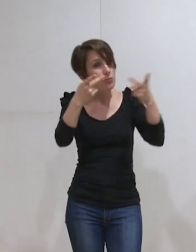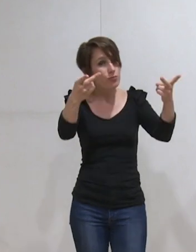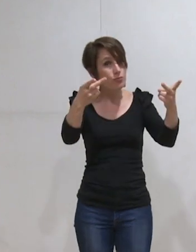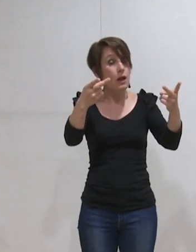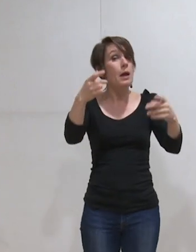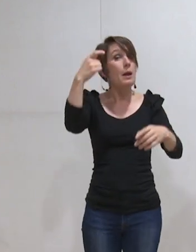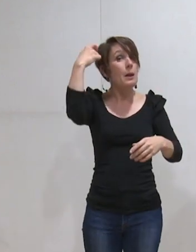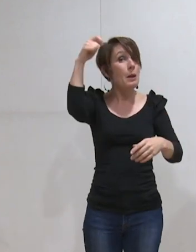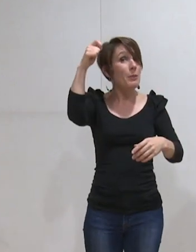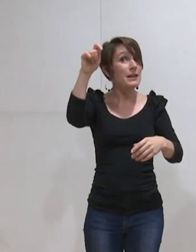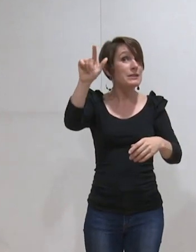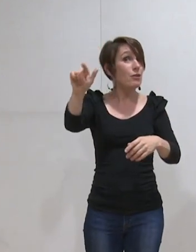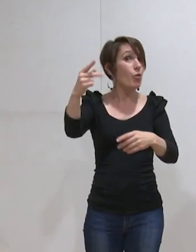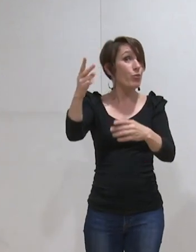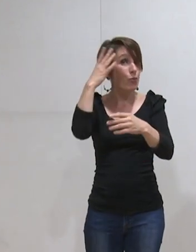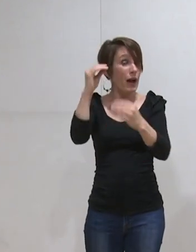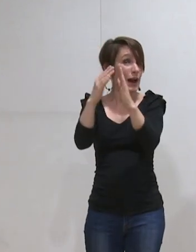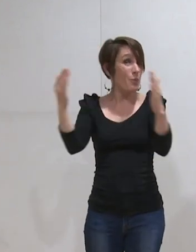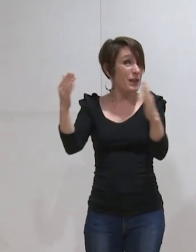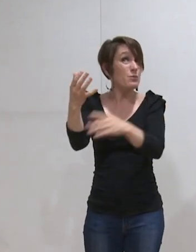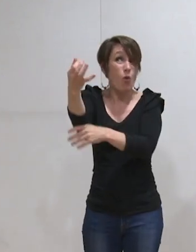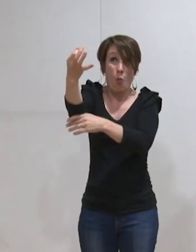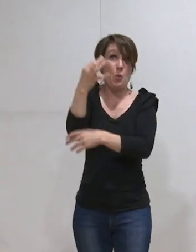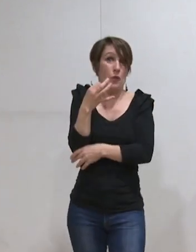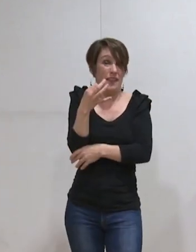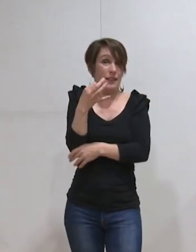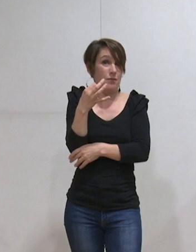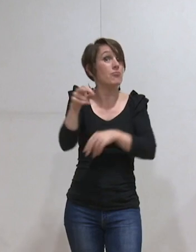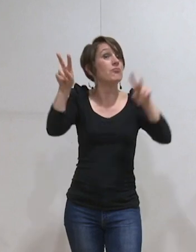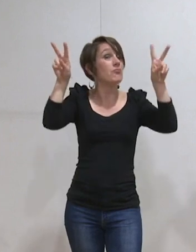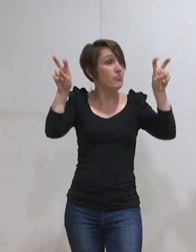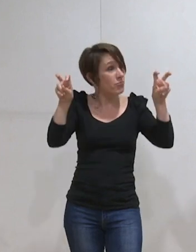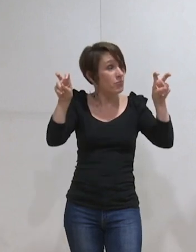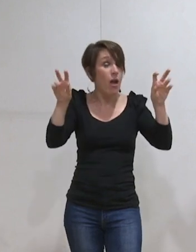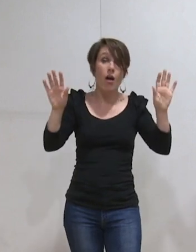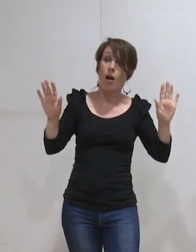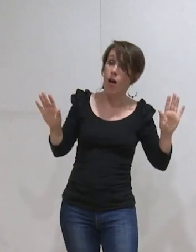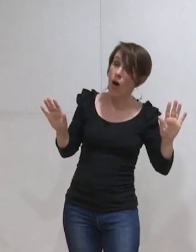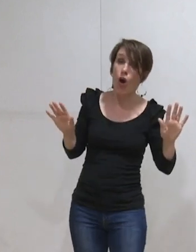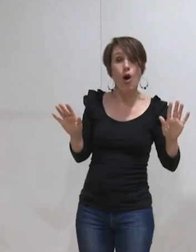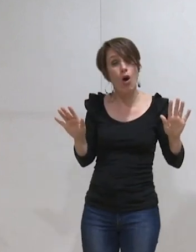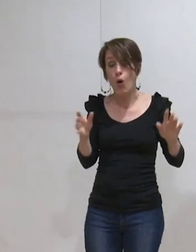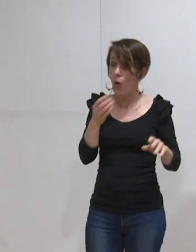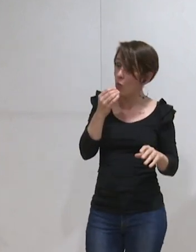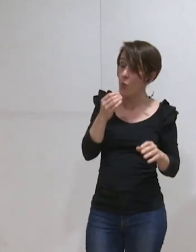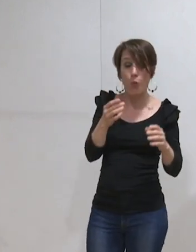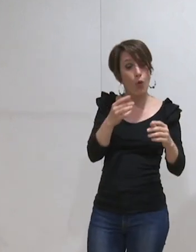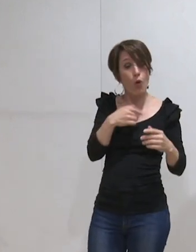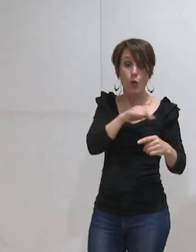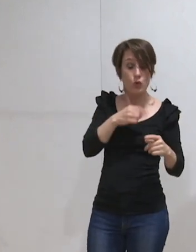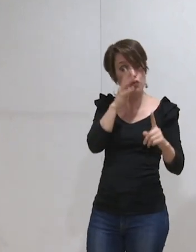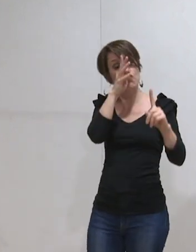je cite j'ai le compte-rendu le PV le résultat n'est pas éloigné des